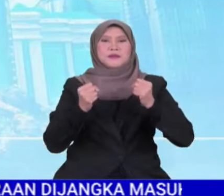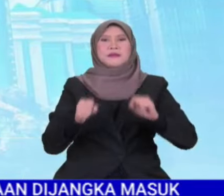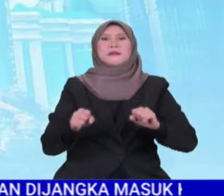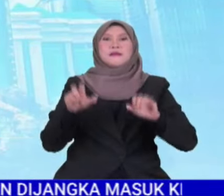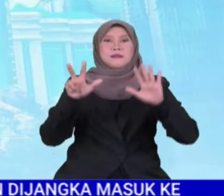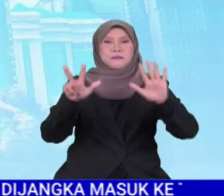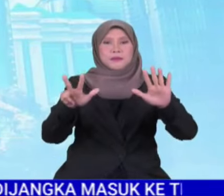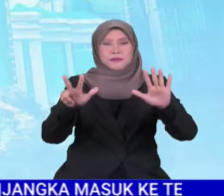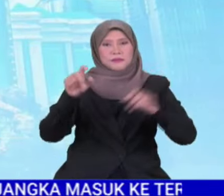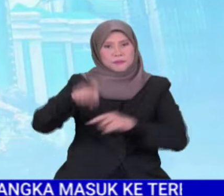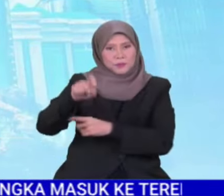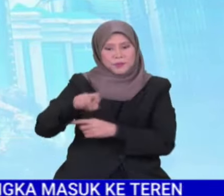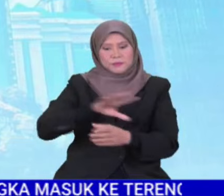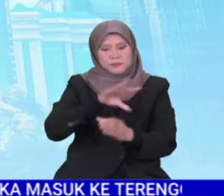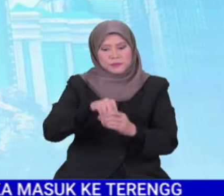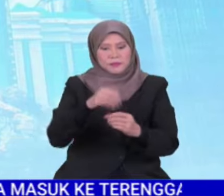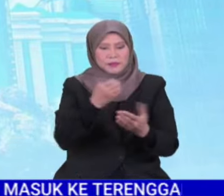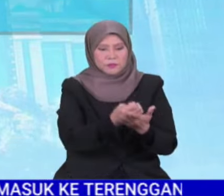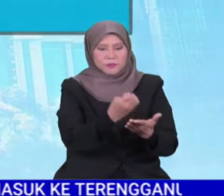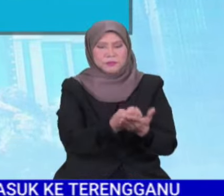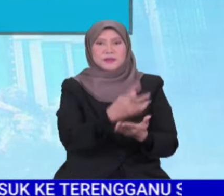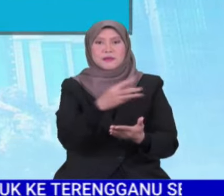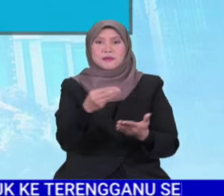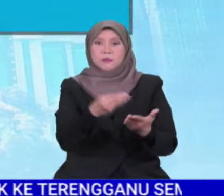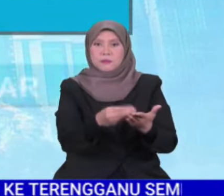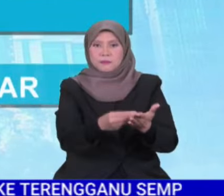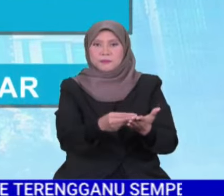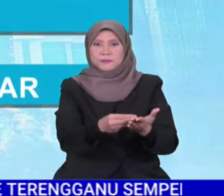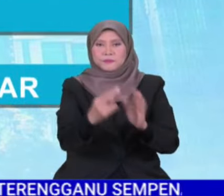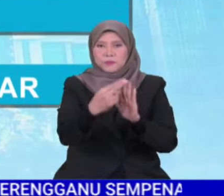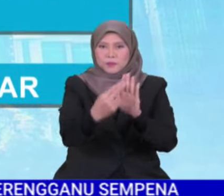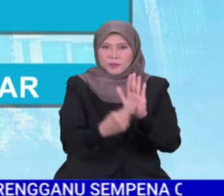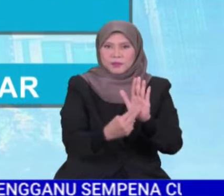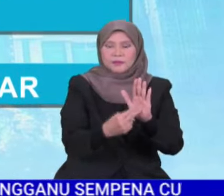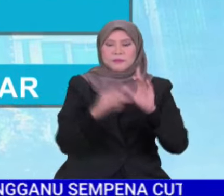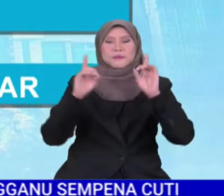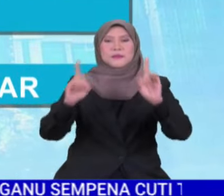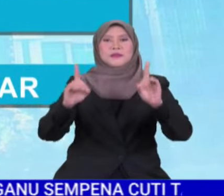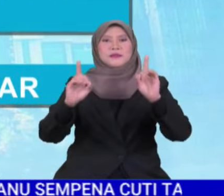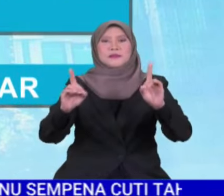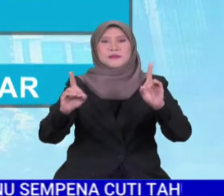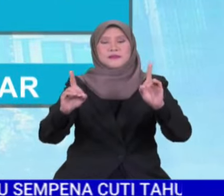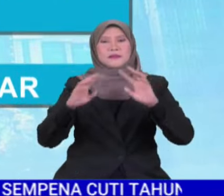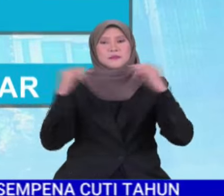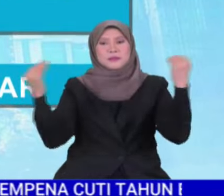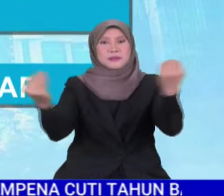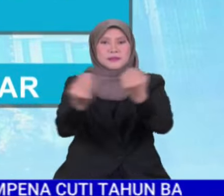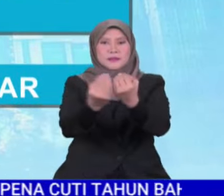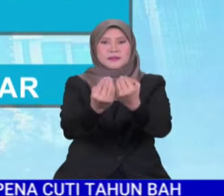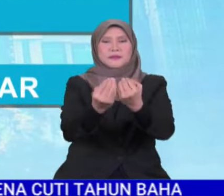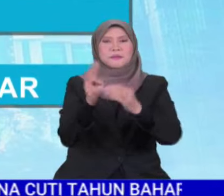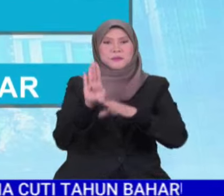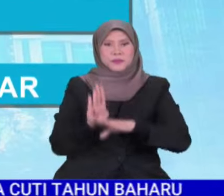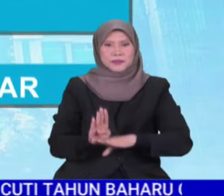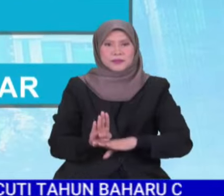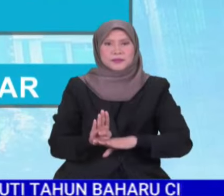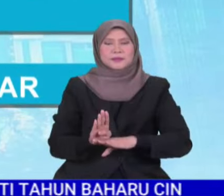8 keperluan melibatkan ekonomi dan kewangan, perundangan, pendidikan, kemasyarakatan,